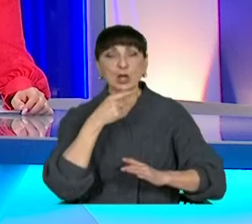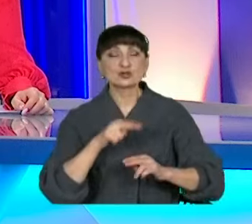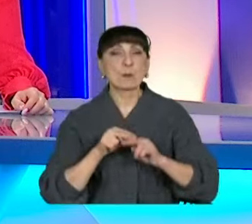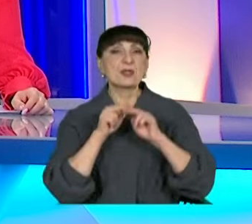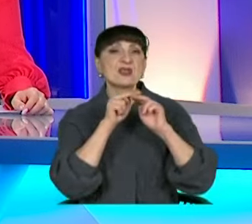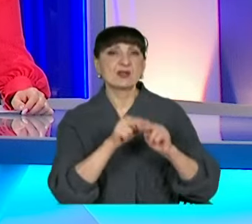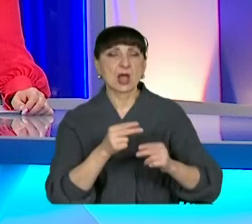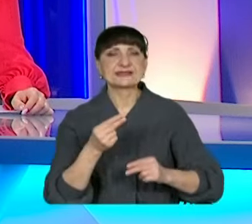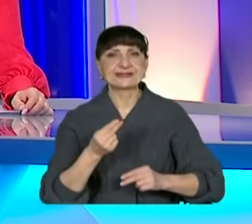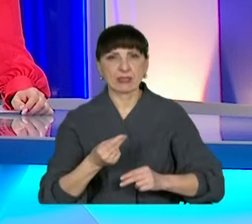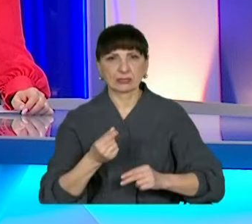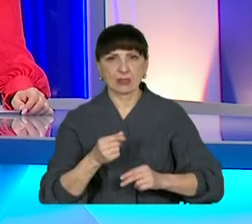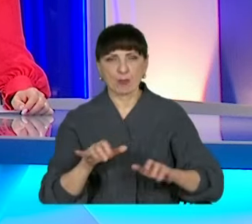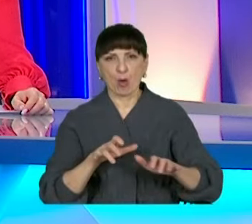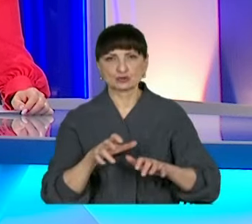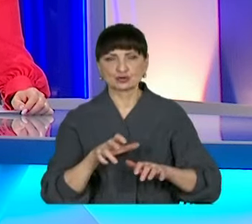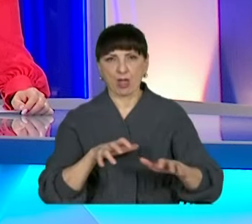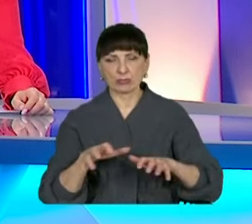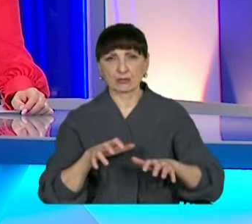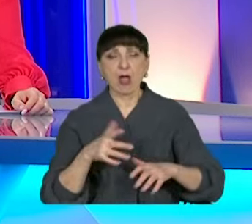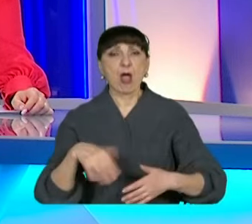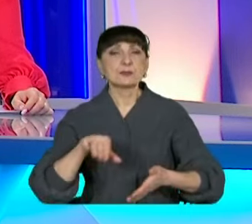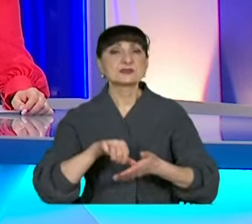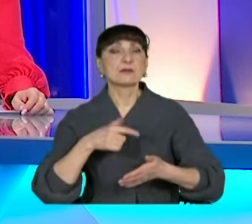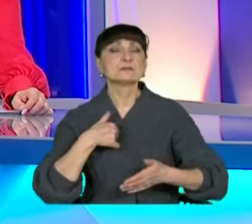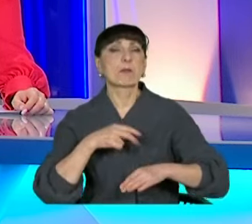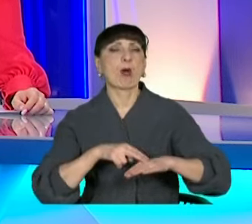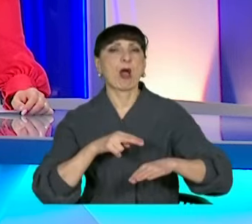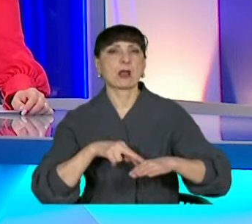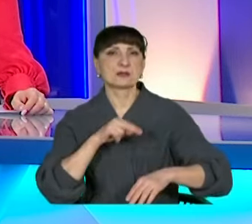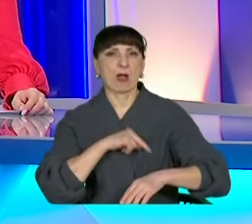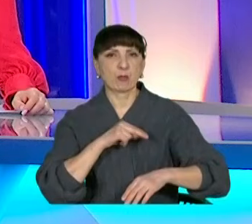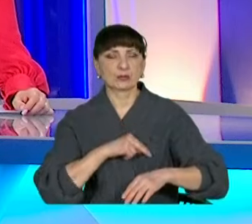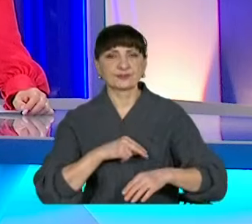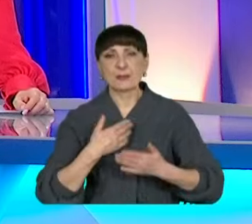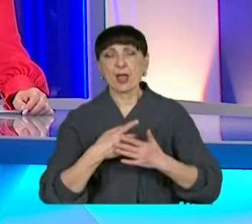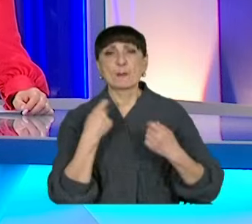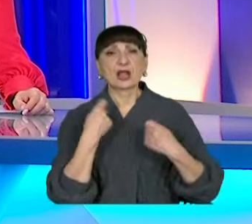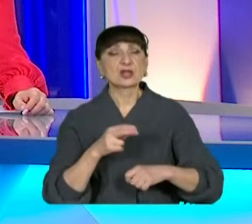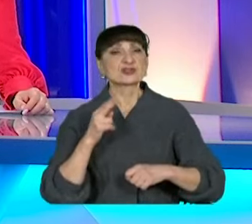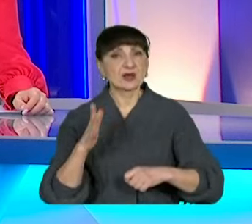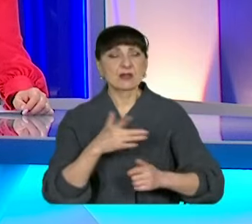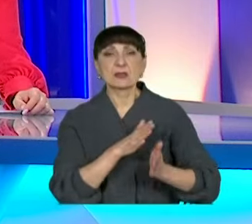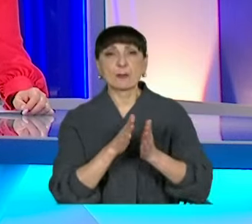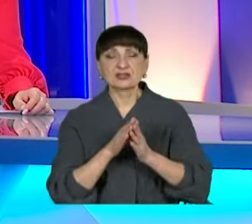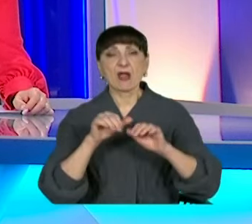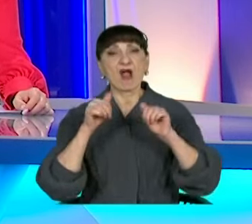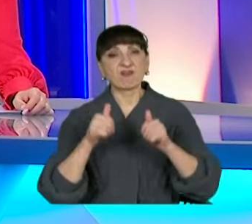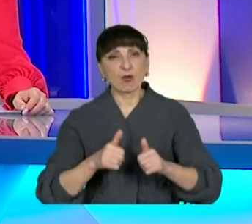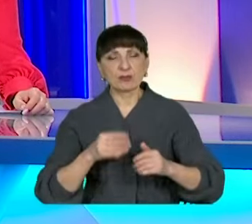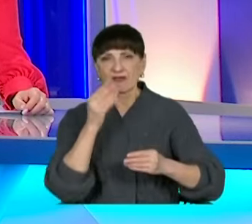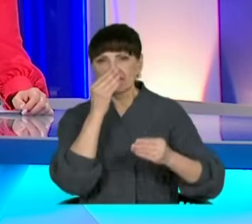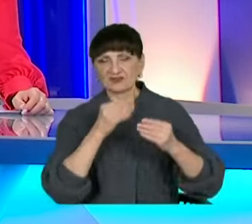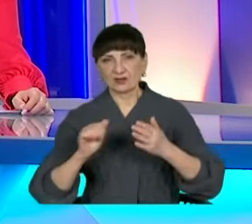деньги злоумышленникам, которые представились сотрудниками силового ведомства. Под предлогом продажи квартиры они попросили оформить фиктивный